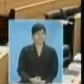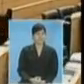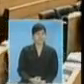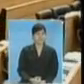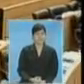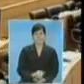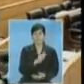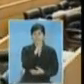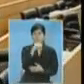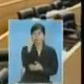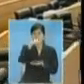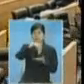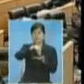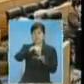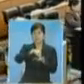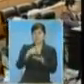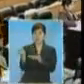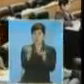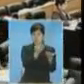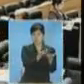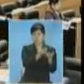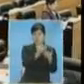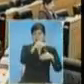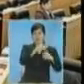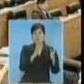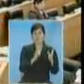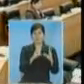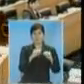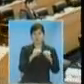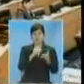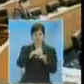ถ้าใครไม่นั่งก็นำตัวออกห้องประชุมได้เลยครับเชิญครับ